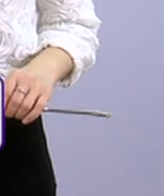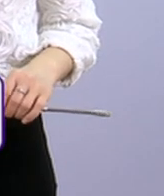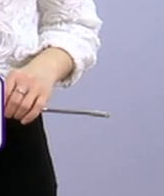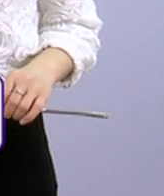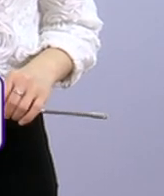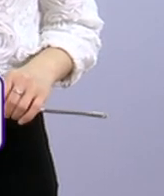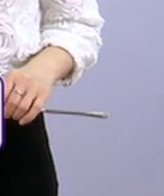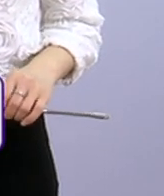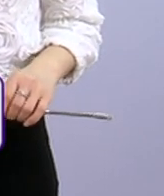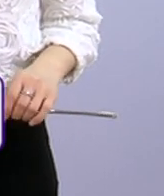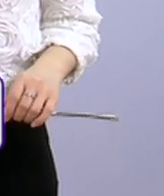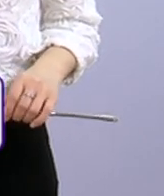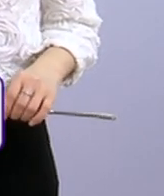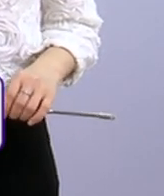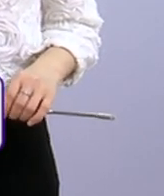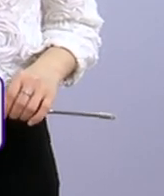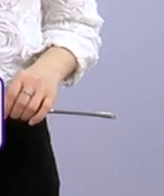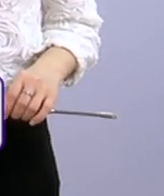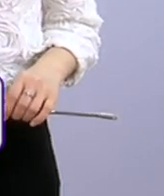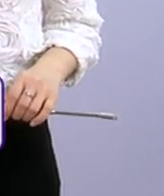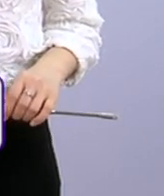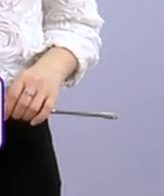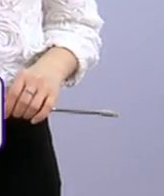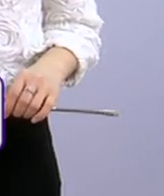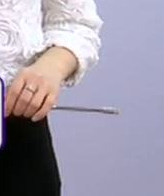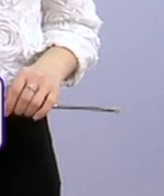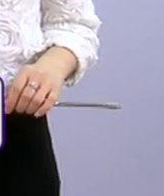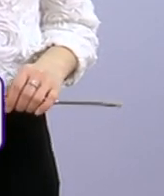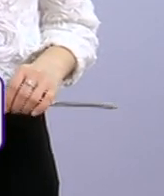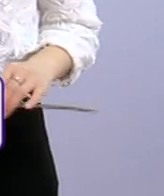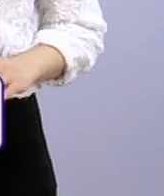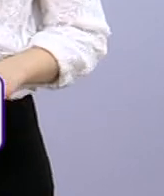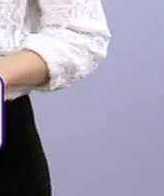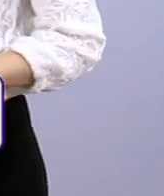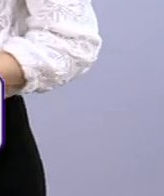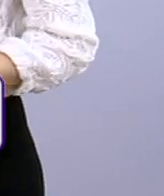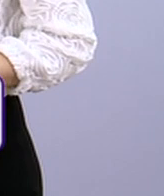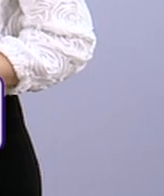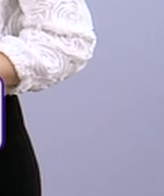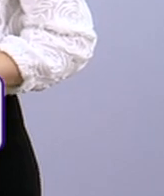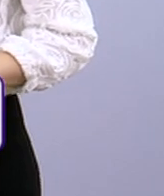Storm. Storm. Дауыл.